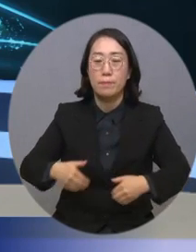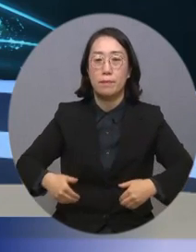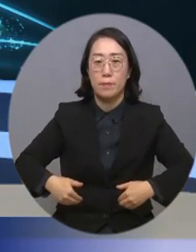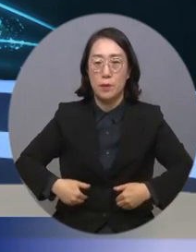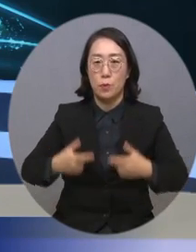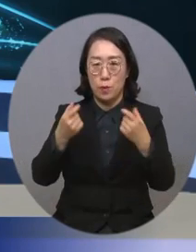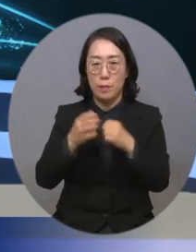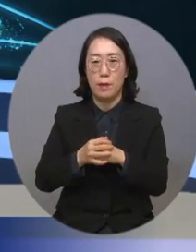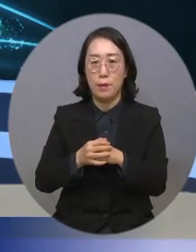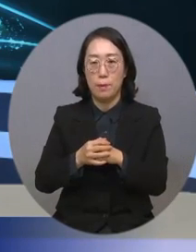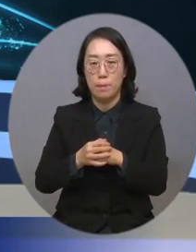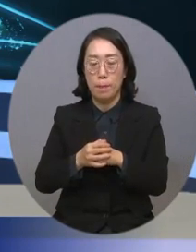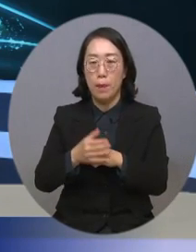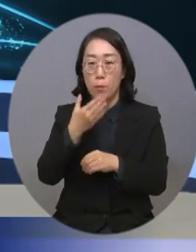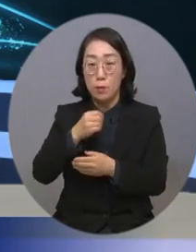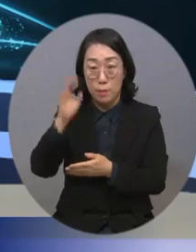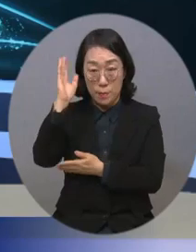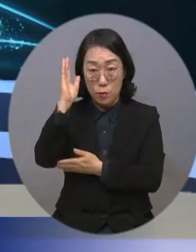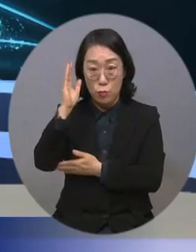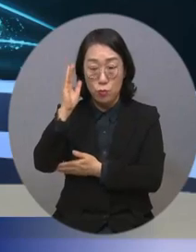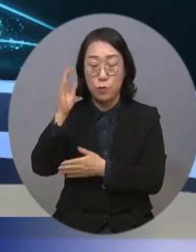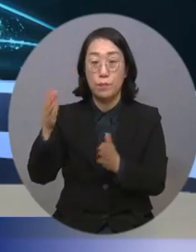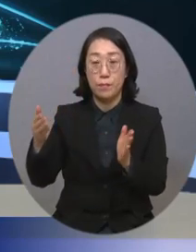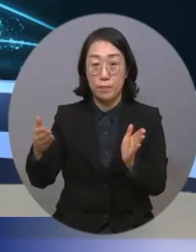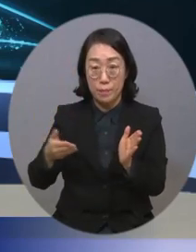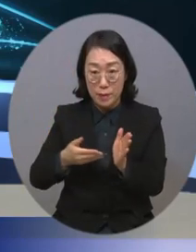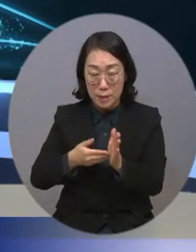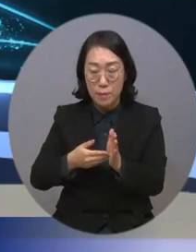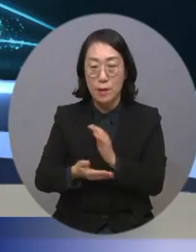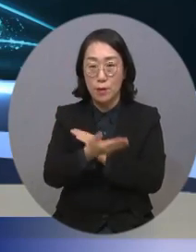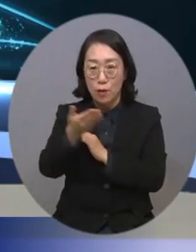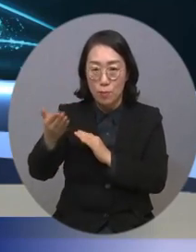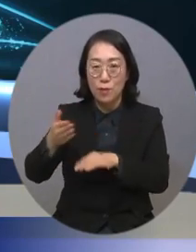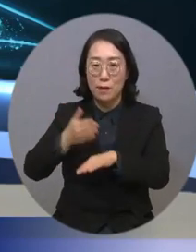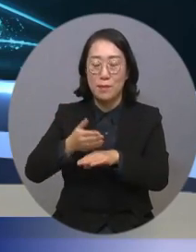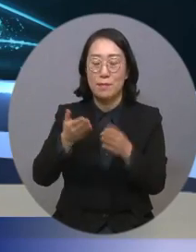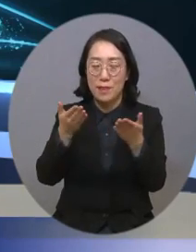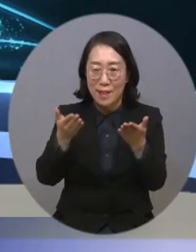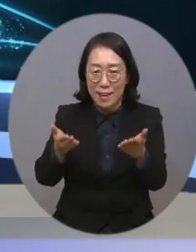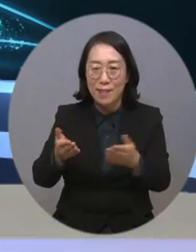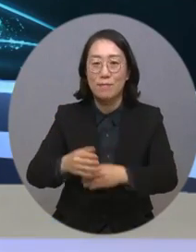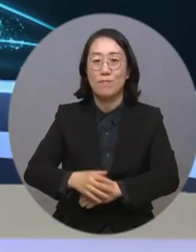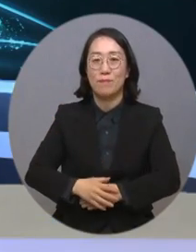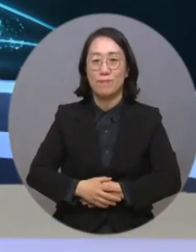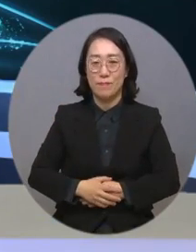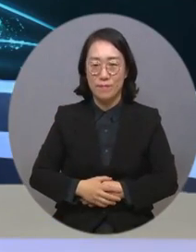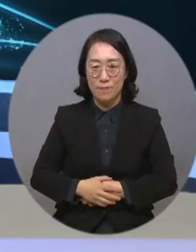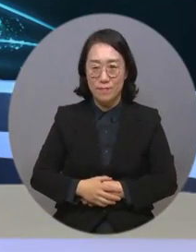필요하겠습니다. 이상 복지TV 뉴스를 마칩니다. 시청해주신 여러분 고맙습니다.